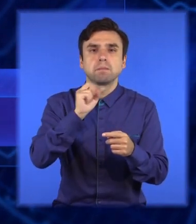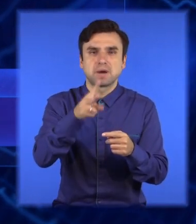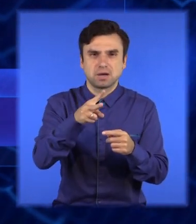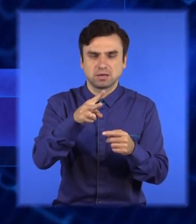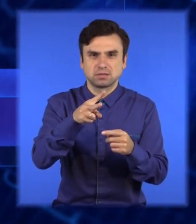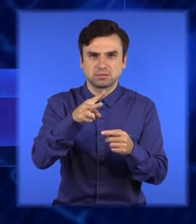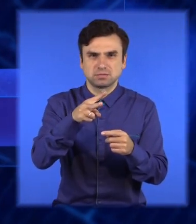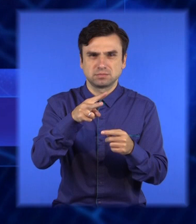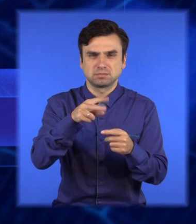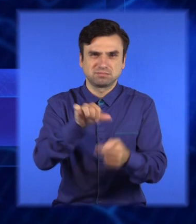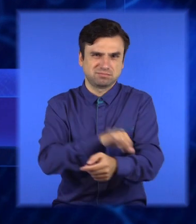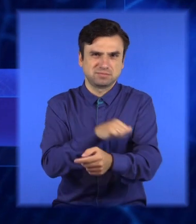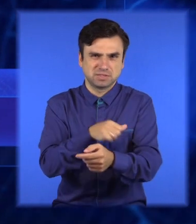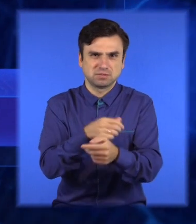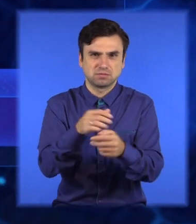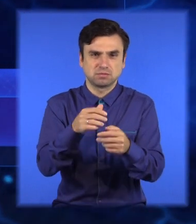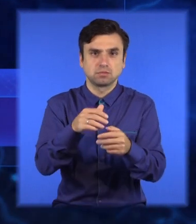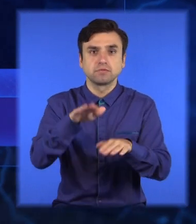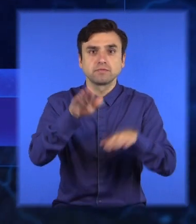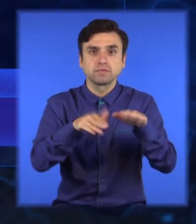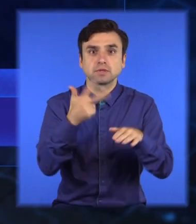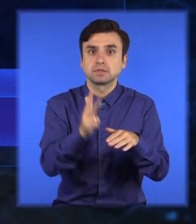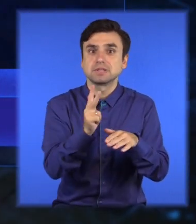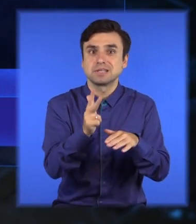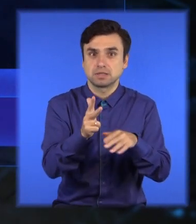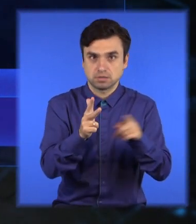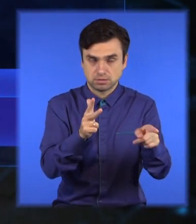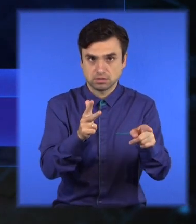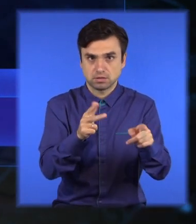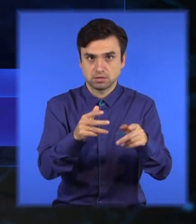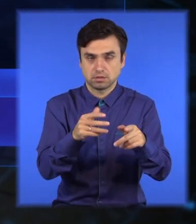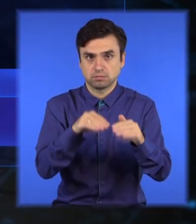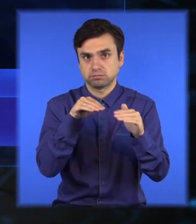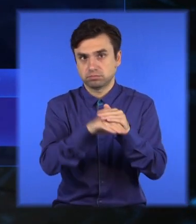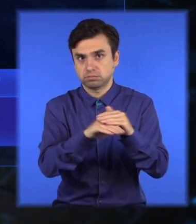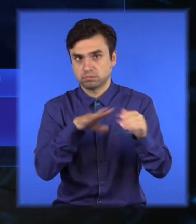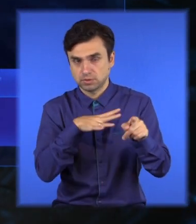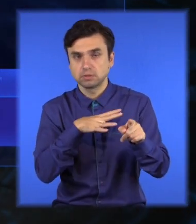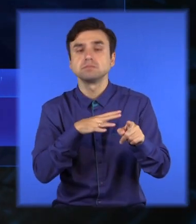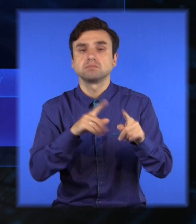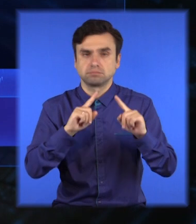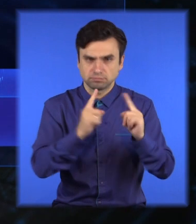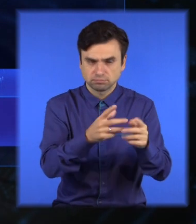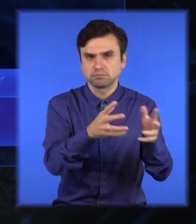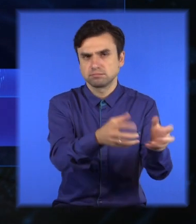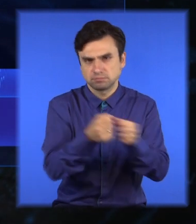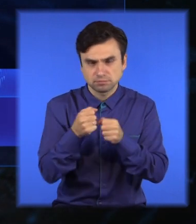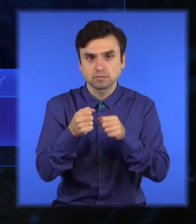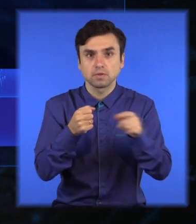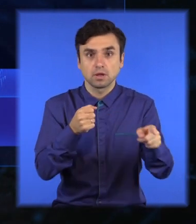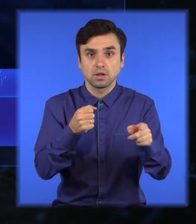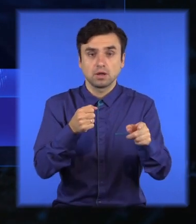столкнулась с этой проблемой. И потом к деткам, к взрослым-то ладно, взрослые по телефону, там это, а детки,